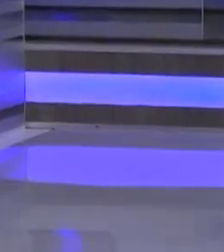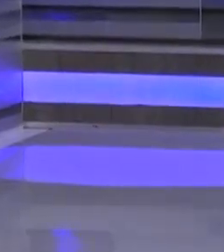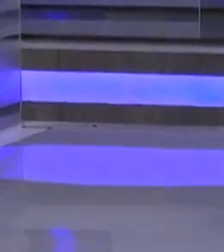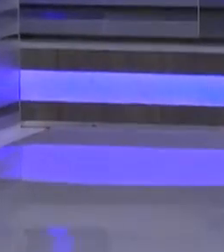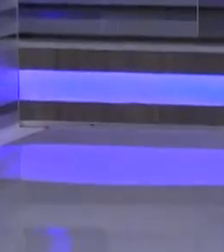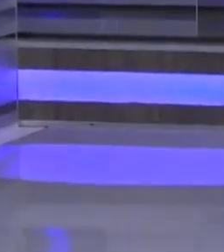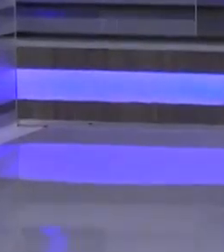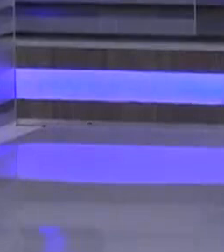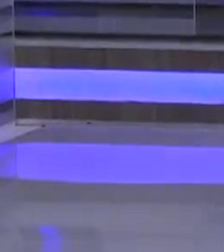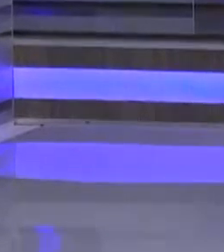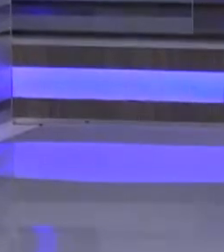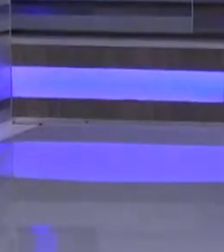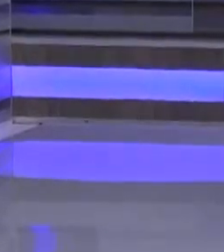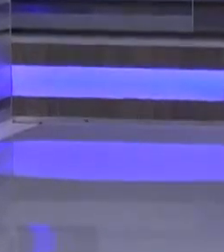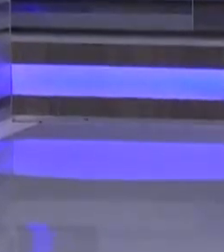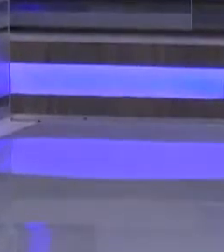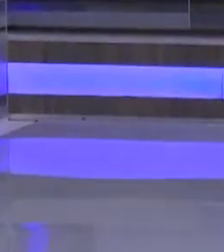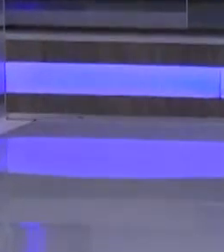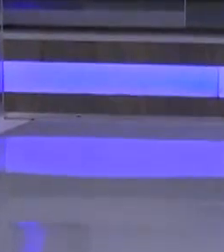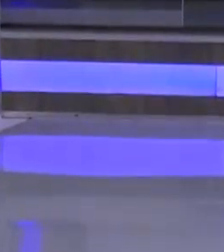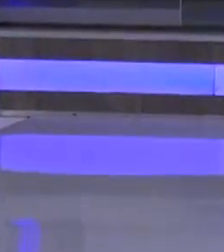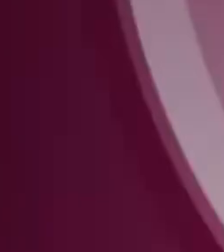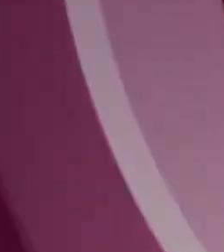Продолжим информационный час. Смотрите сегодня в выпуске.